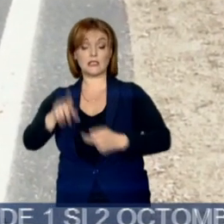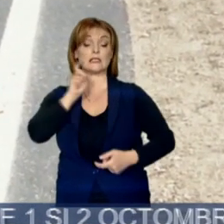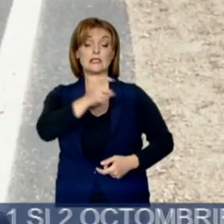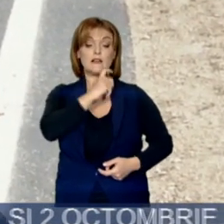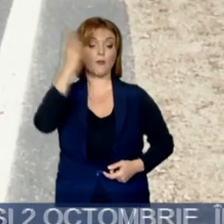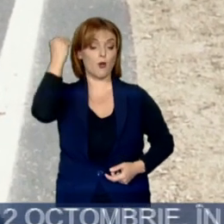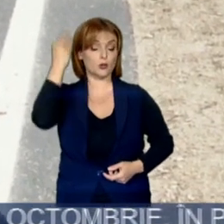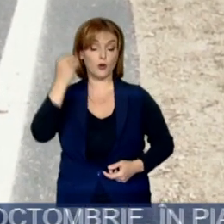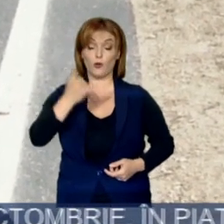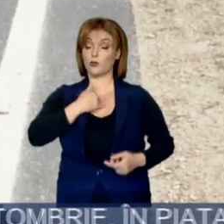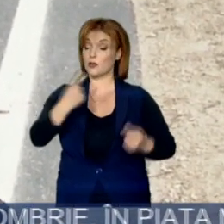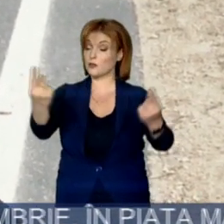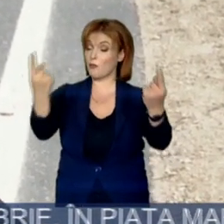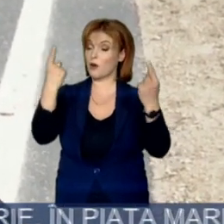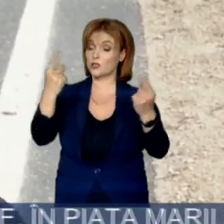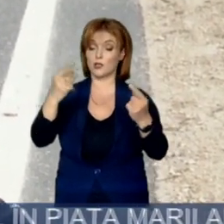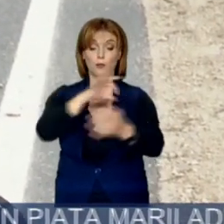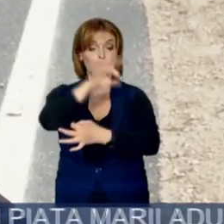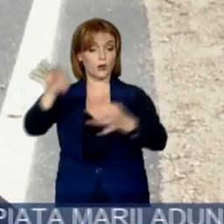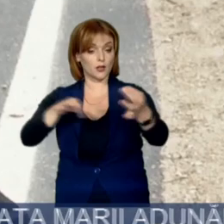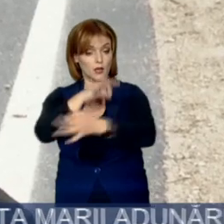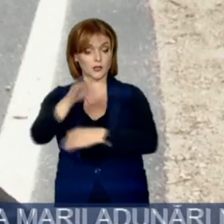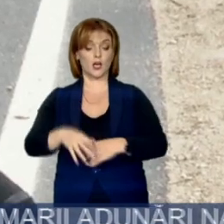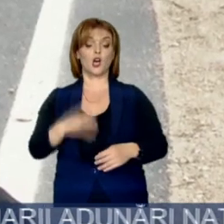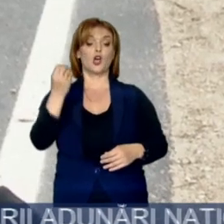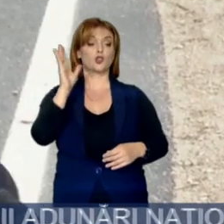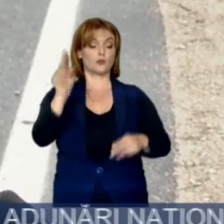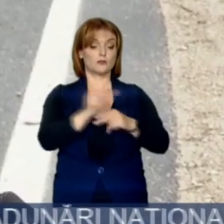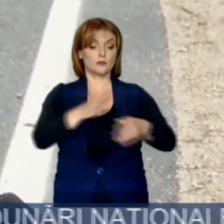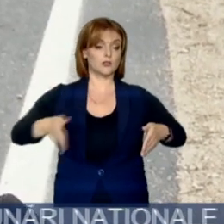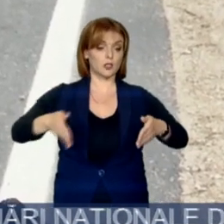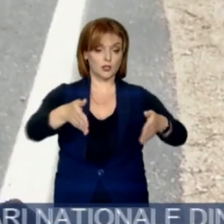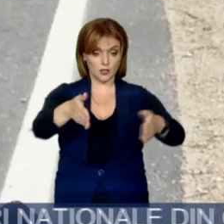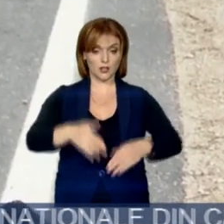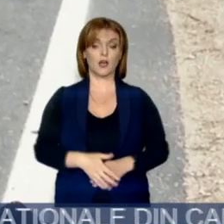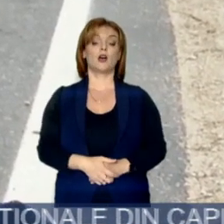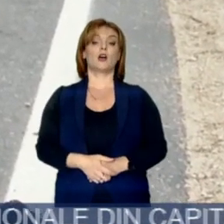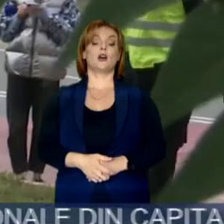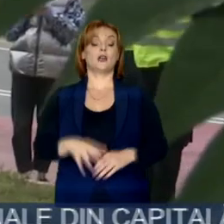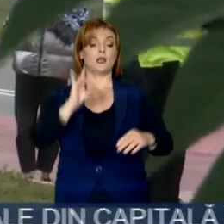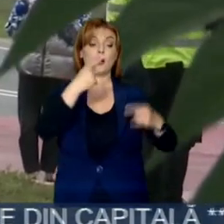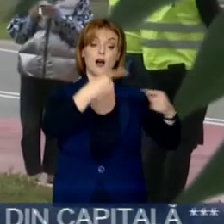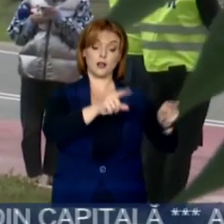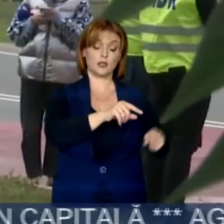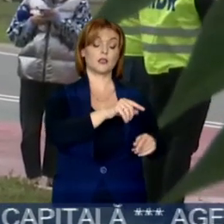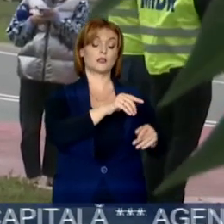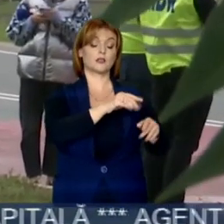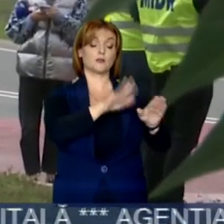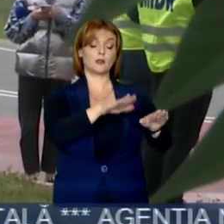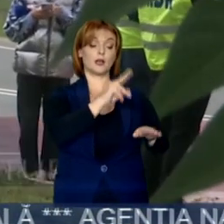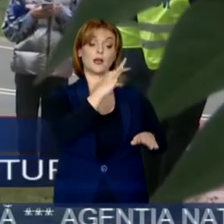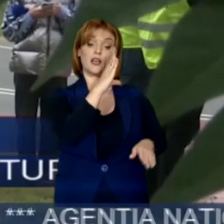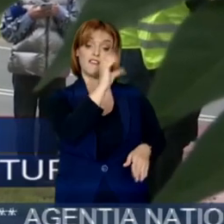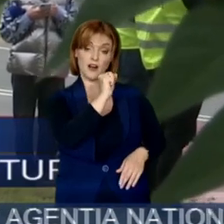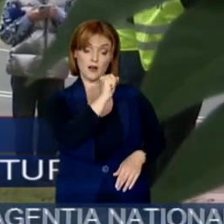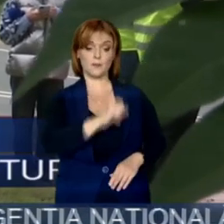foarte ambițios, reabilitarea sectorului Criva-Bălți, care de asemenea face parte din TENT, cu sprijinul colegilor